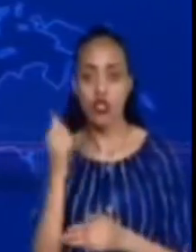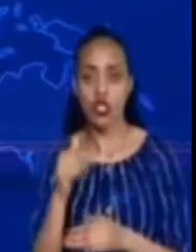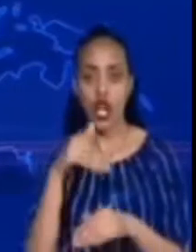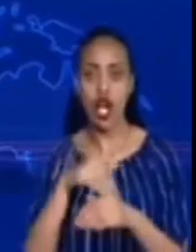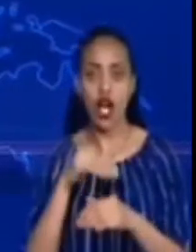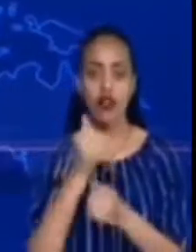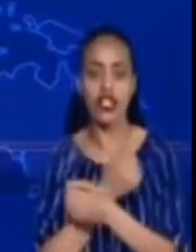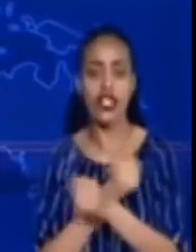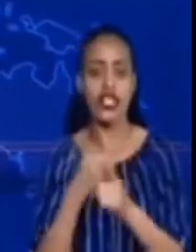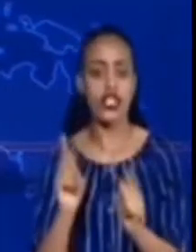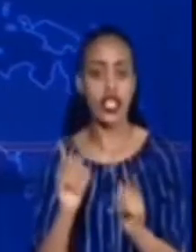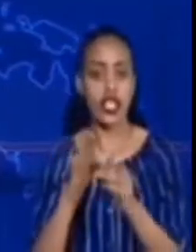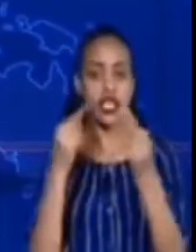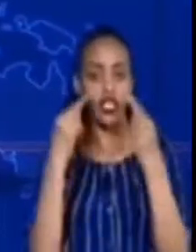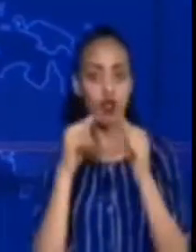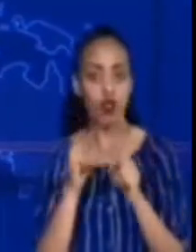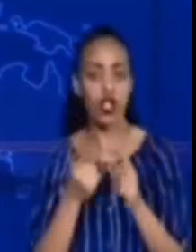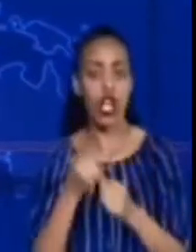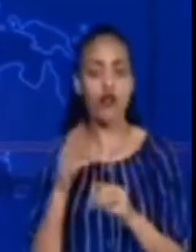ያለ እንዳለ